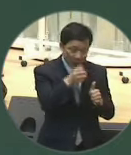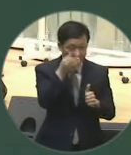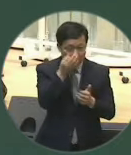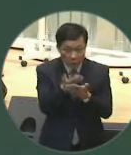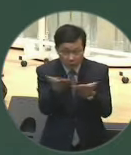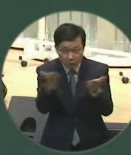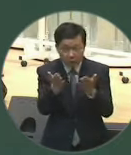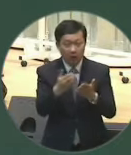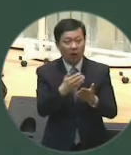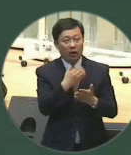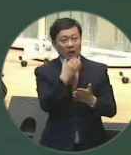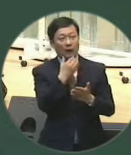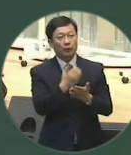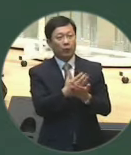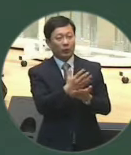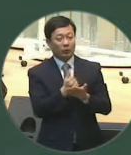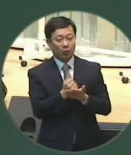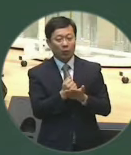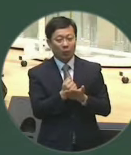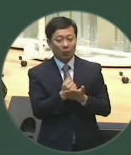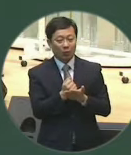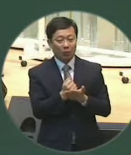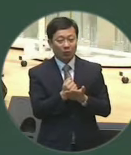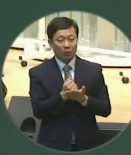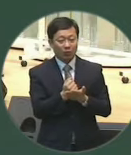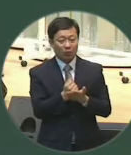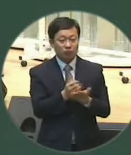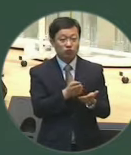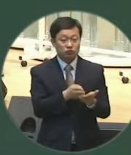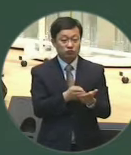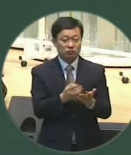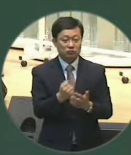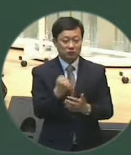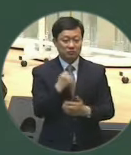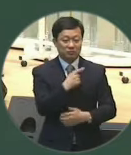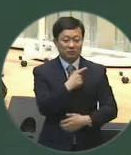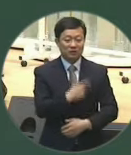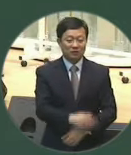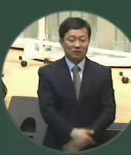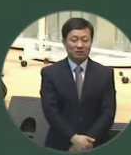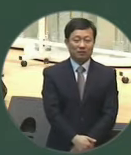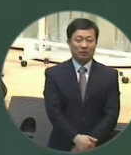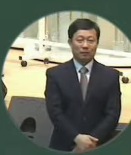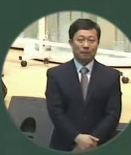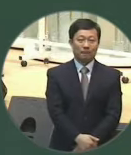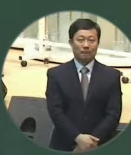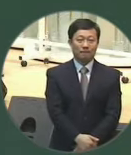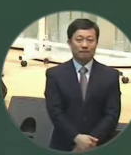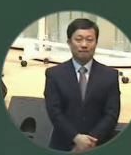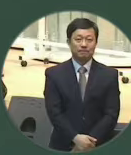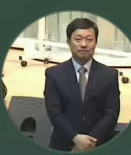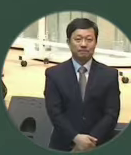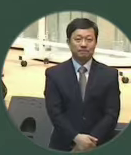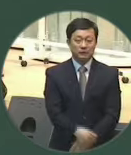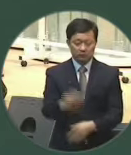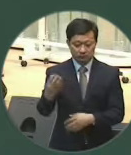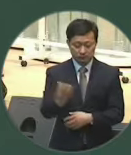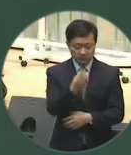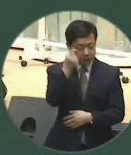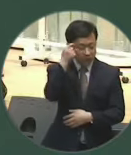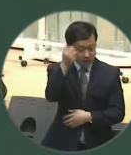to show the fields out there where these people who are really oppressed without the gospel come to know Jesus, get saved, and change their lives. 성령의